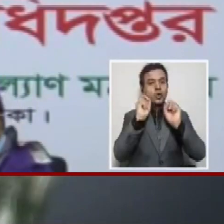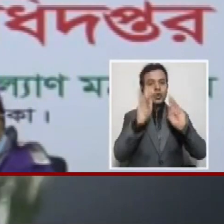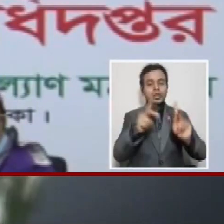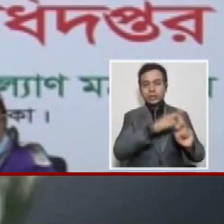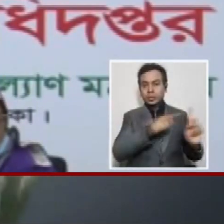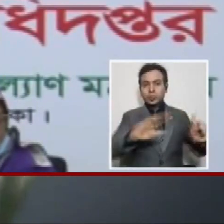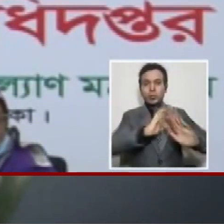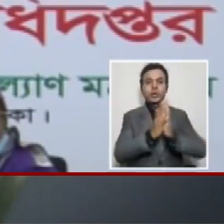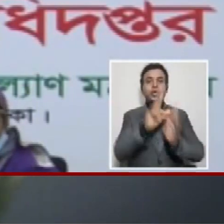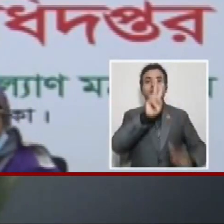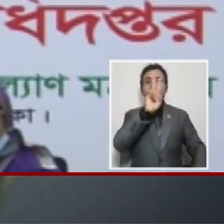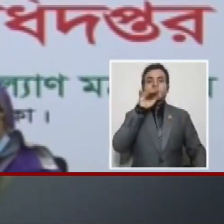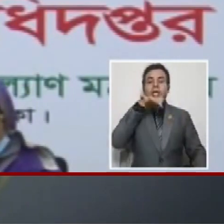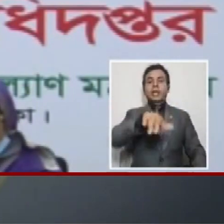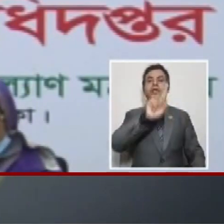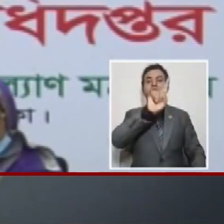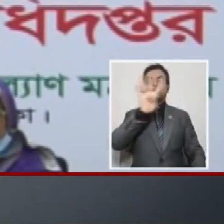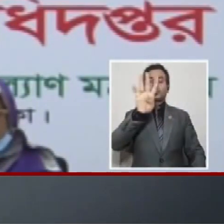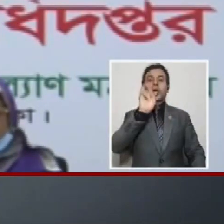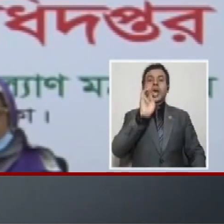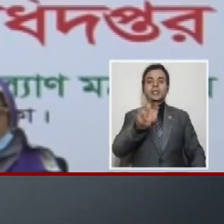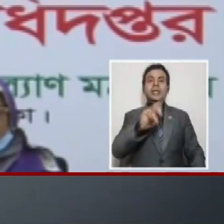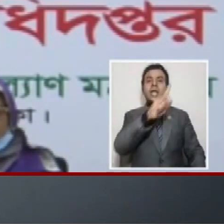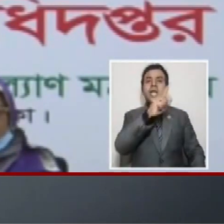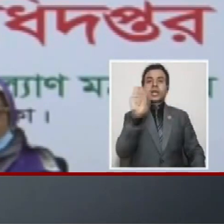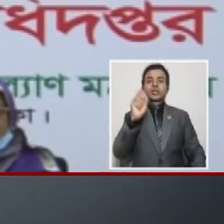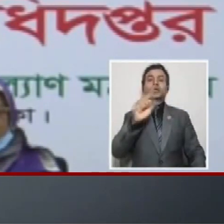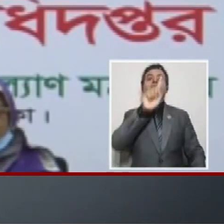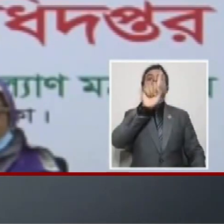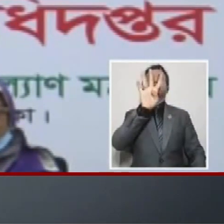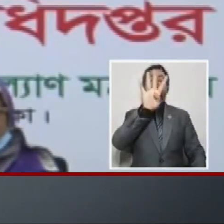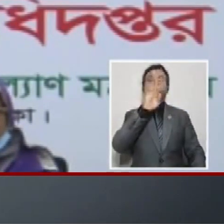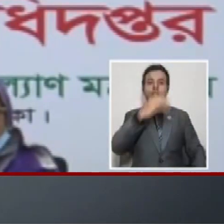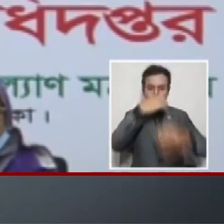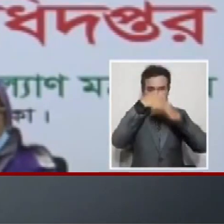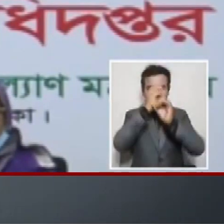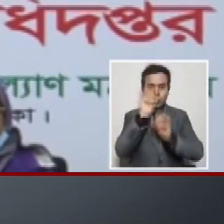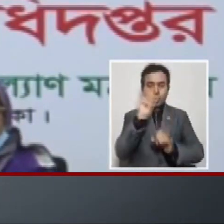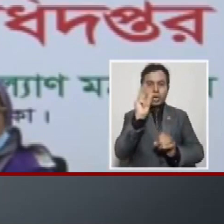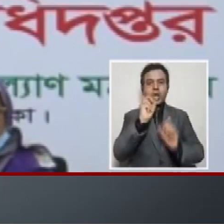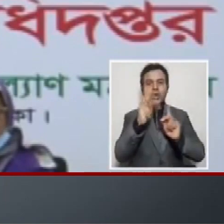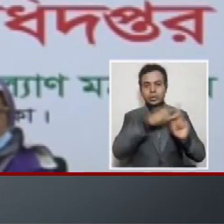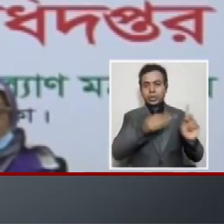2,14,114টি। যা নমুনা পরীক্ষা হয়েছে তাতে শনাক্ত হয়েছে